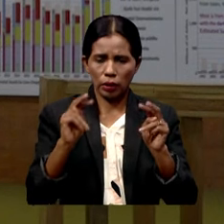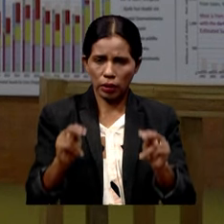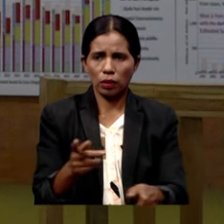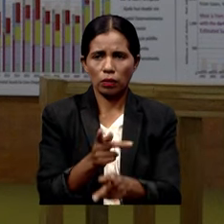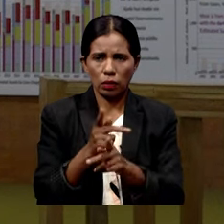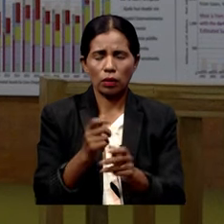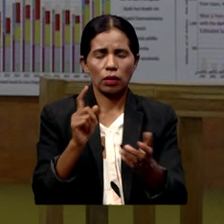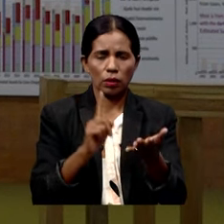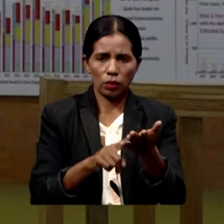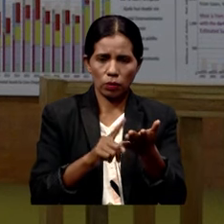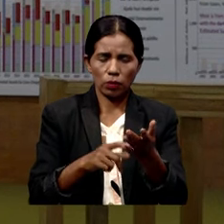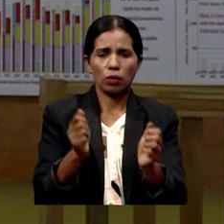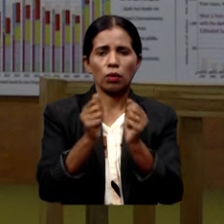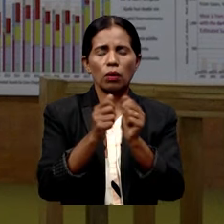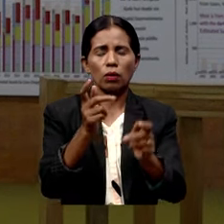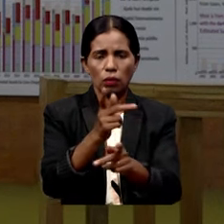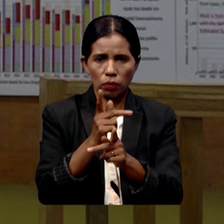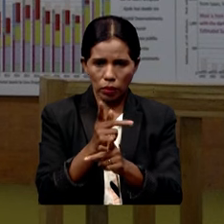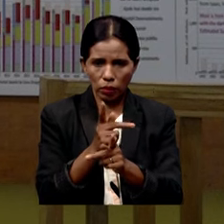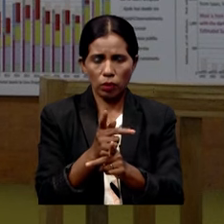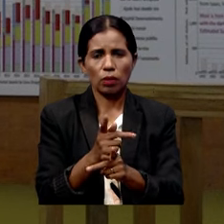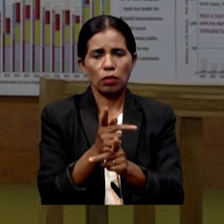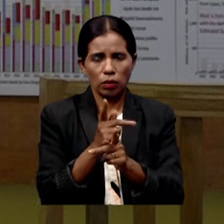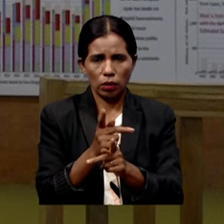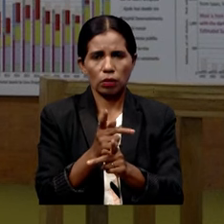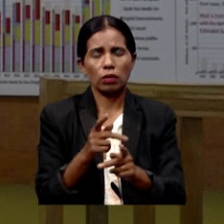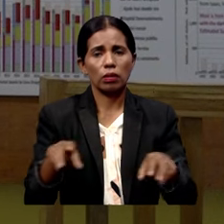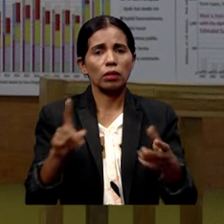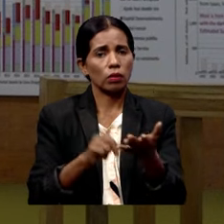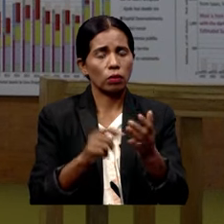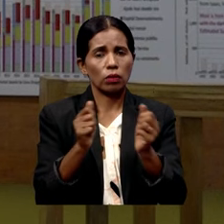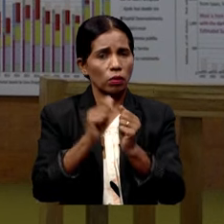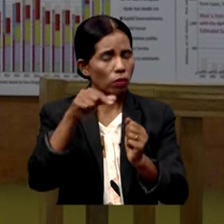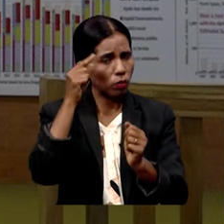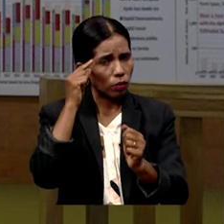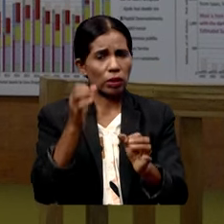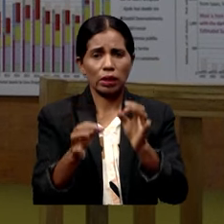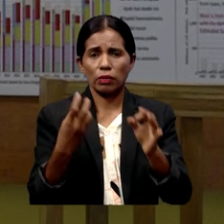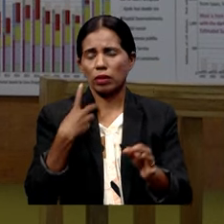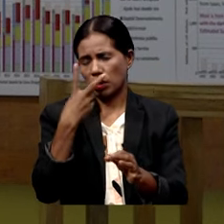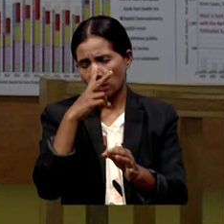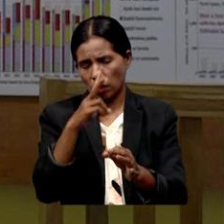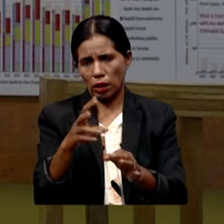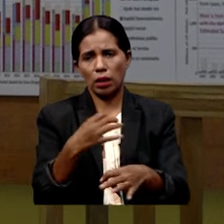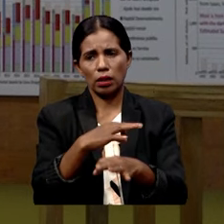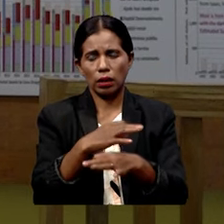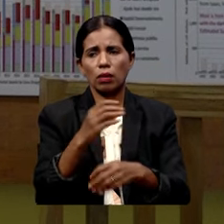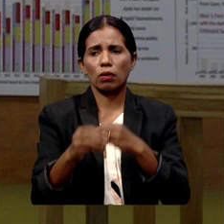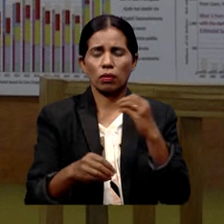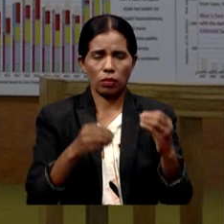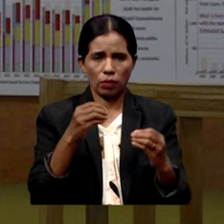ho governo de asai gasto irane e maski ita precisa hare di dia katak ne manutenção